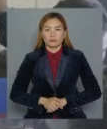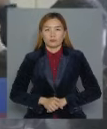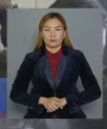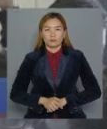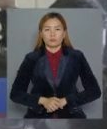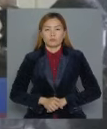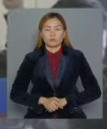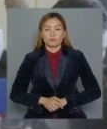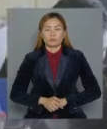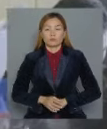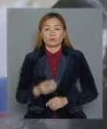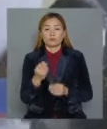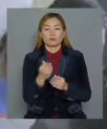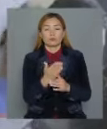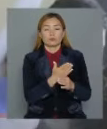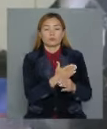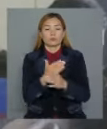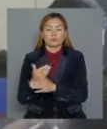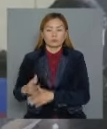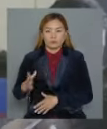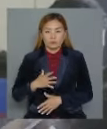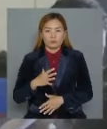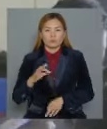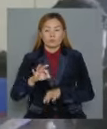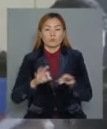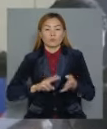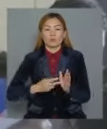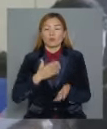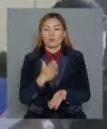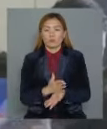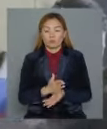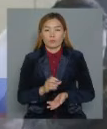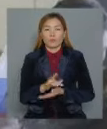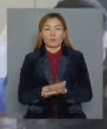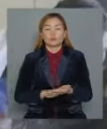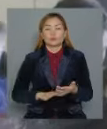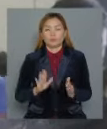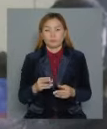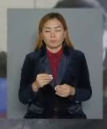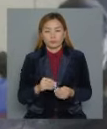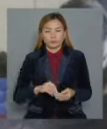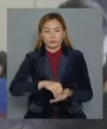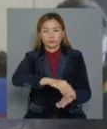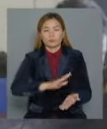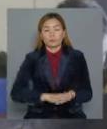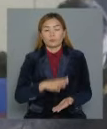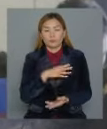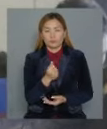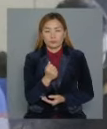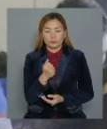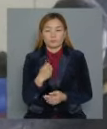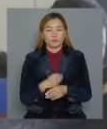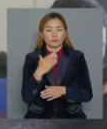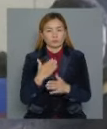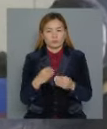Ақша бөлінді, саналды, бездер жасалды. Ну ладно, там какие-то материалы подорожали,